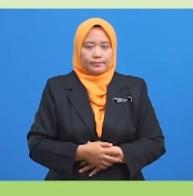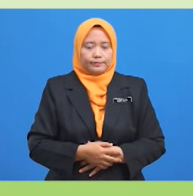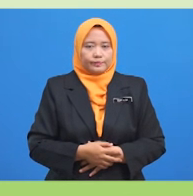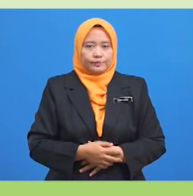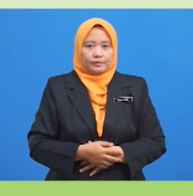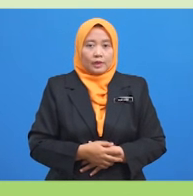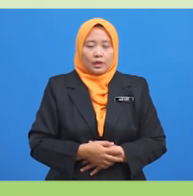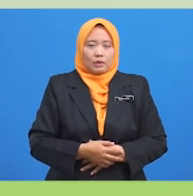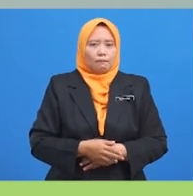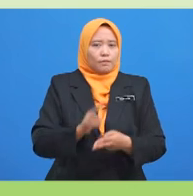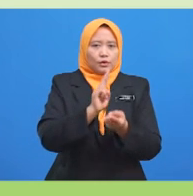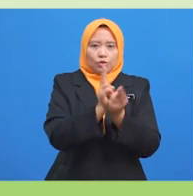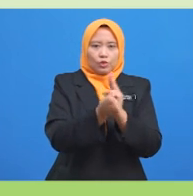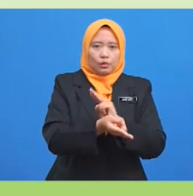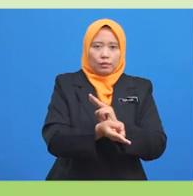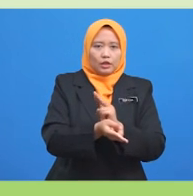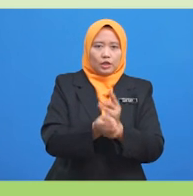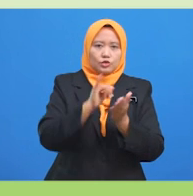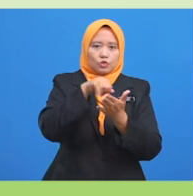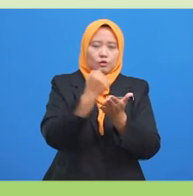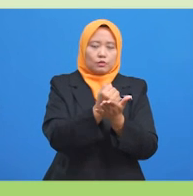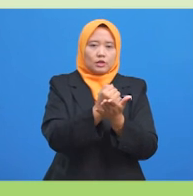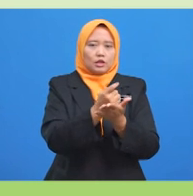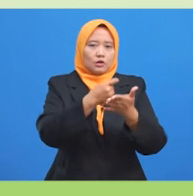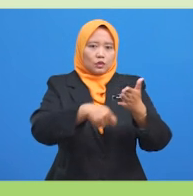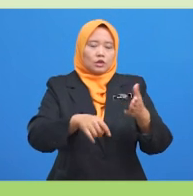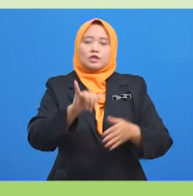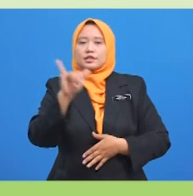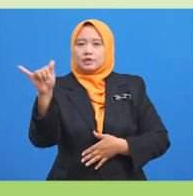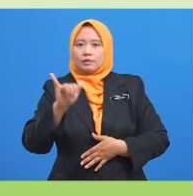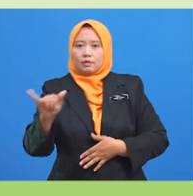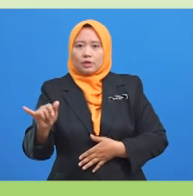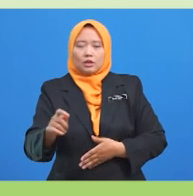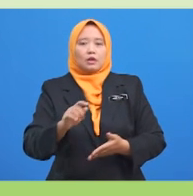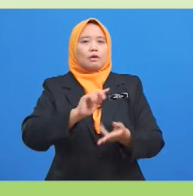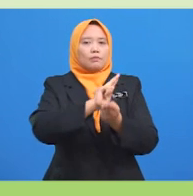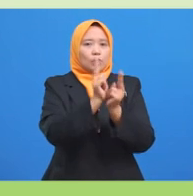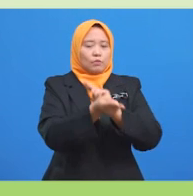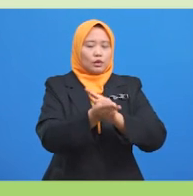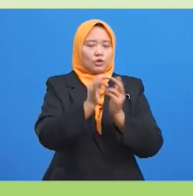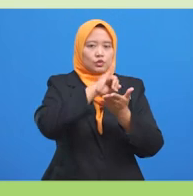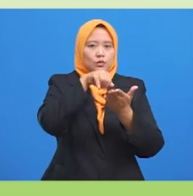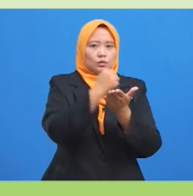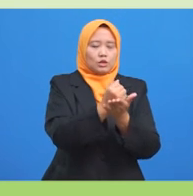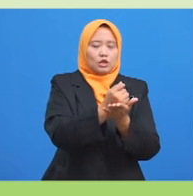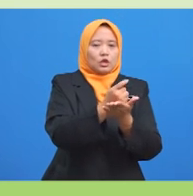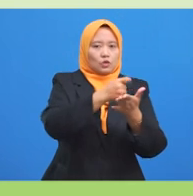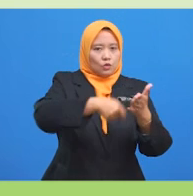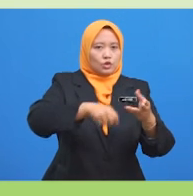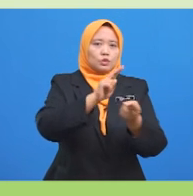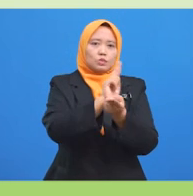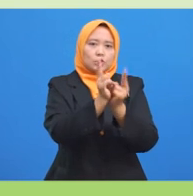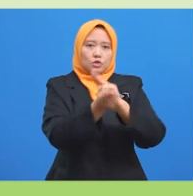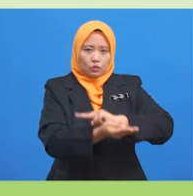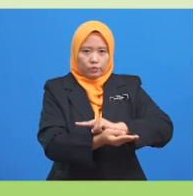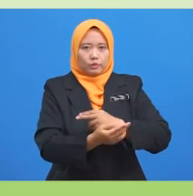Kesimpulannya, perubahan jumlah kos sama dengan perubahan jumlah kos berubah bagi hubungan antara jumlah